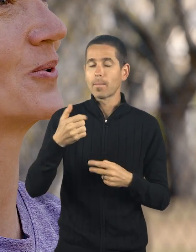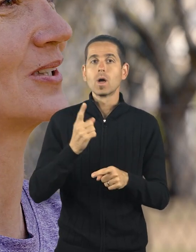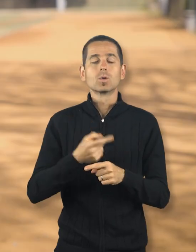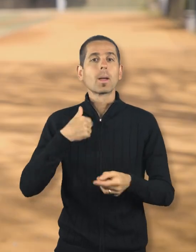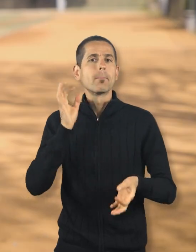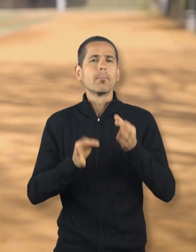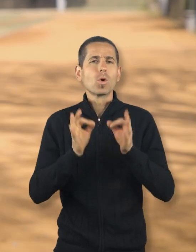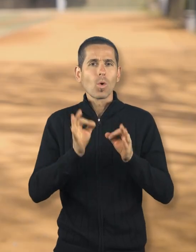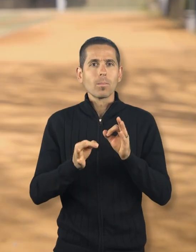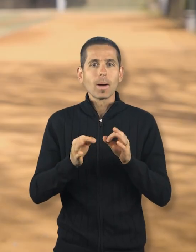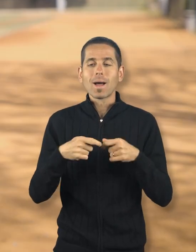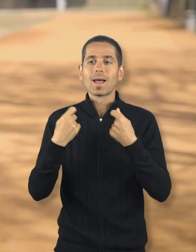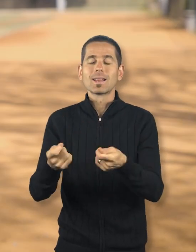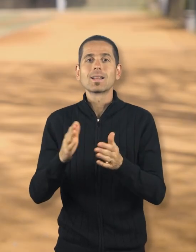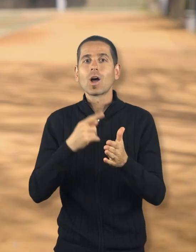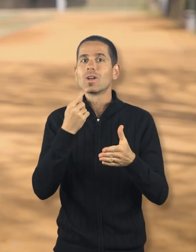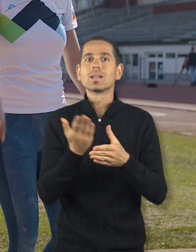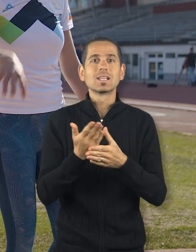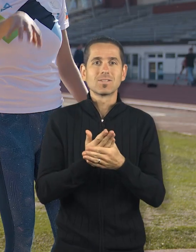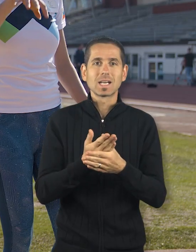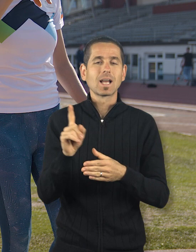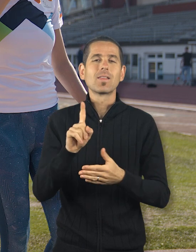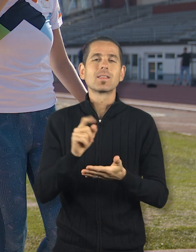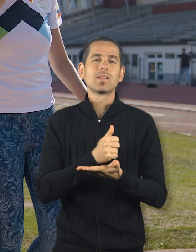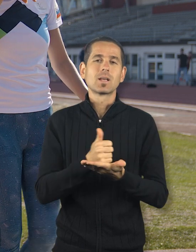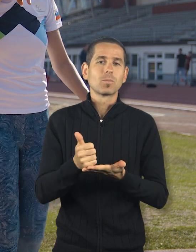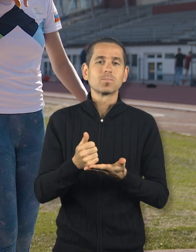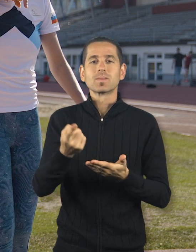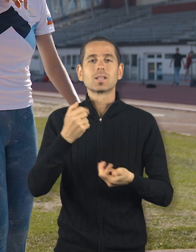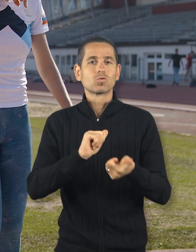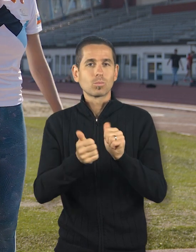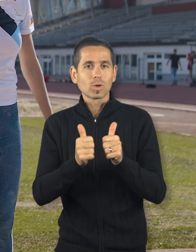samo iz športa, ampak tudi tako življenjske.